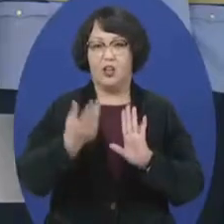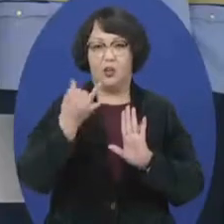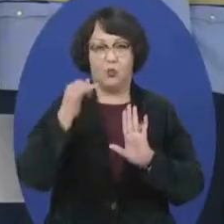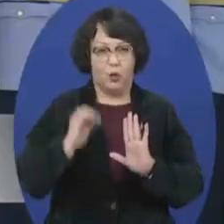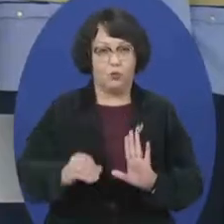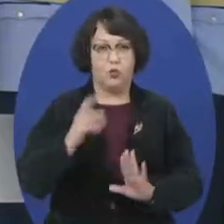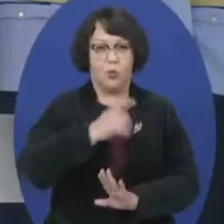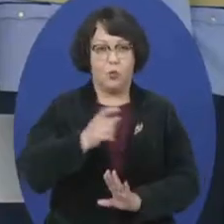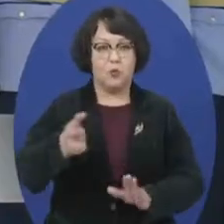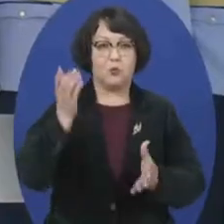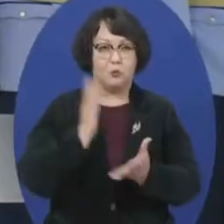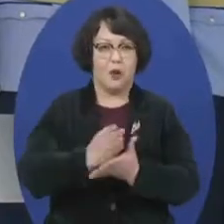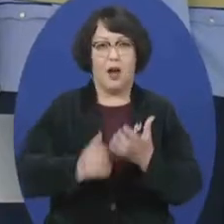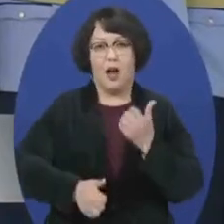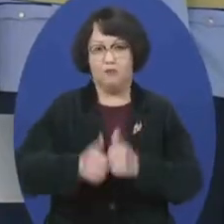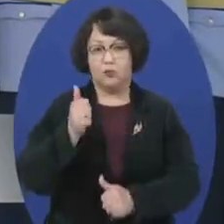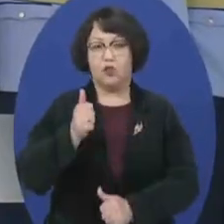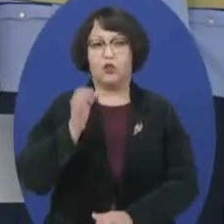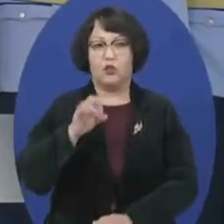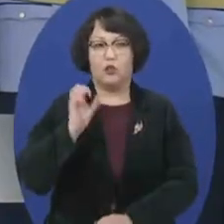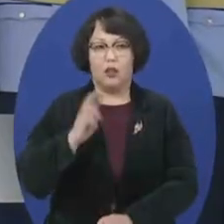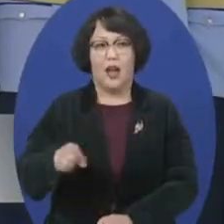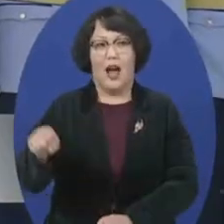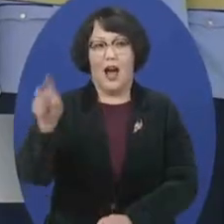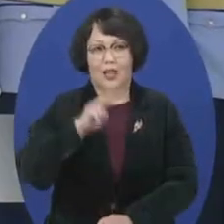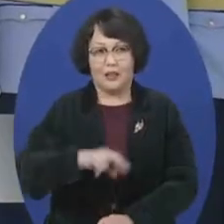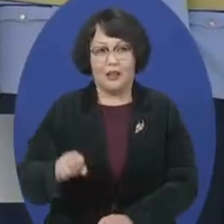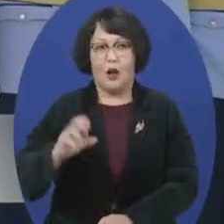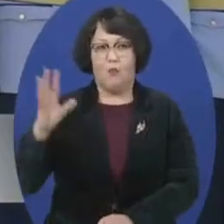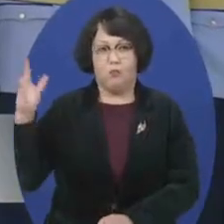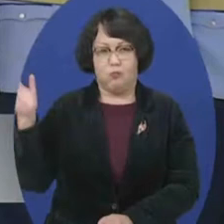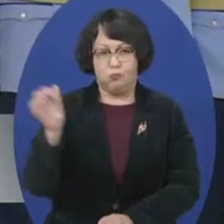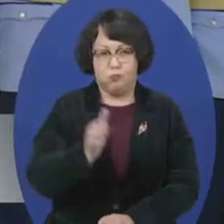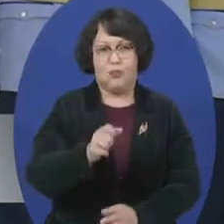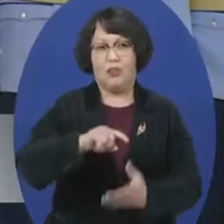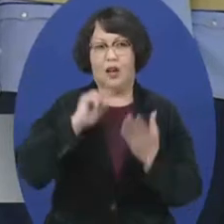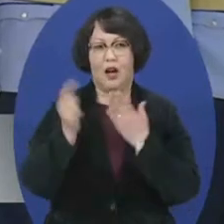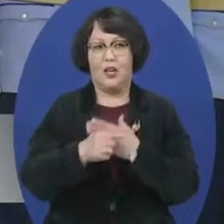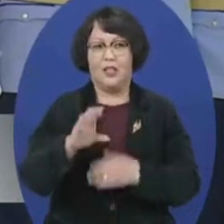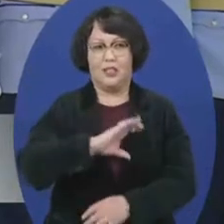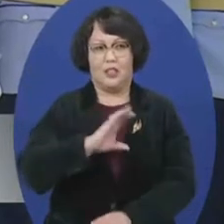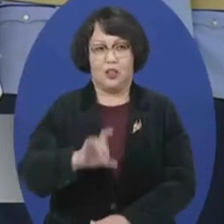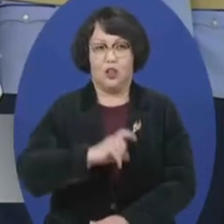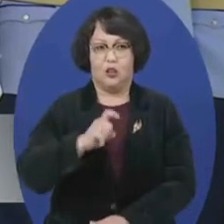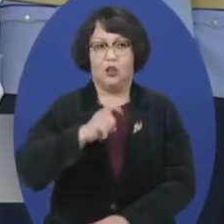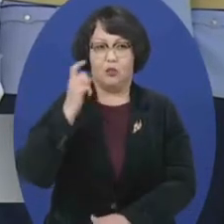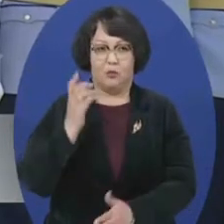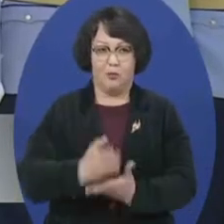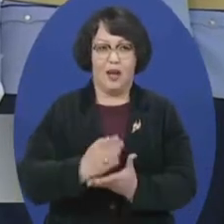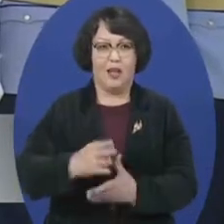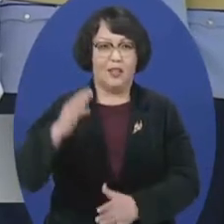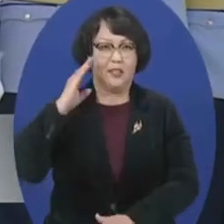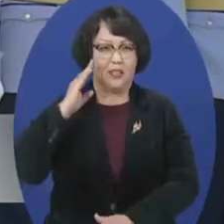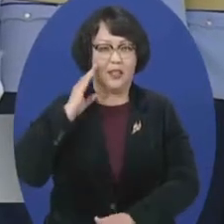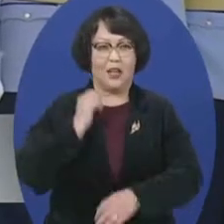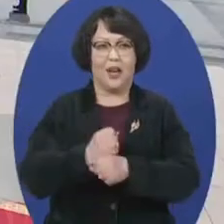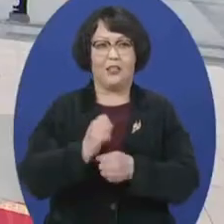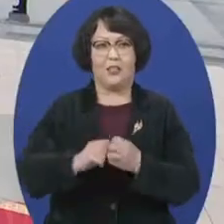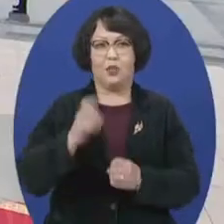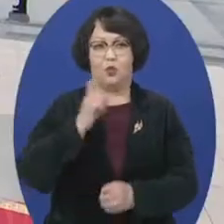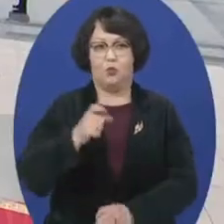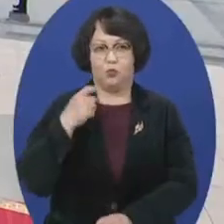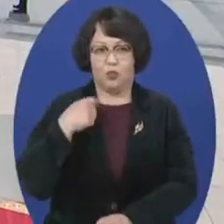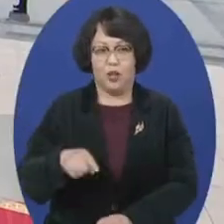юм а. Амжилт ололт алдаа оноо бүрийнх нь ард сэтгэл тогтлон байдаг зэргийн албан